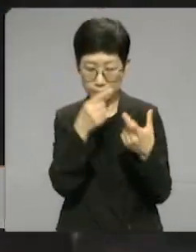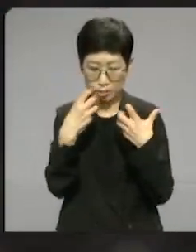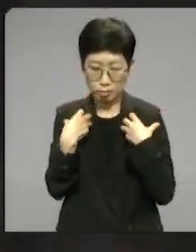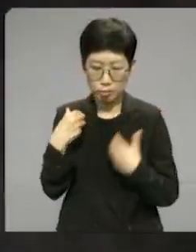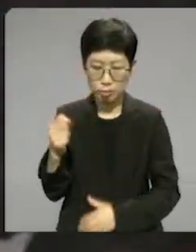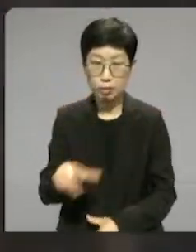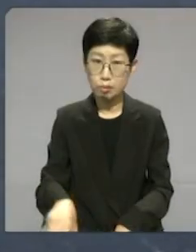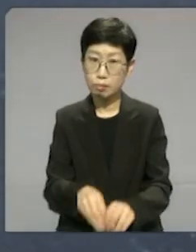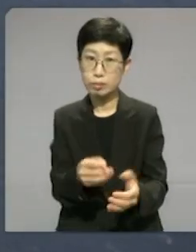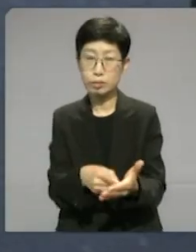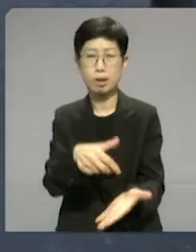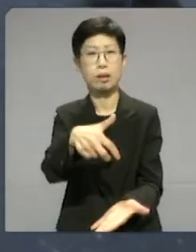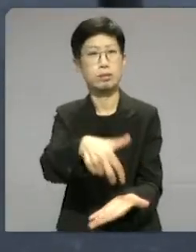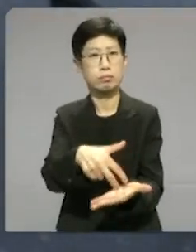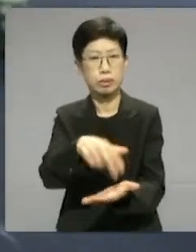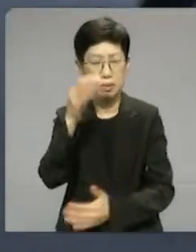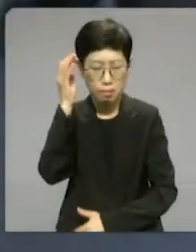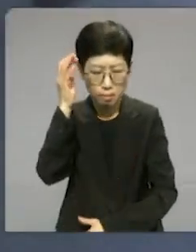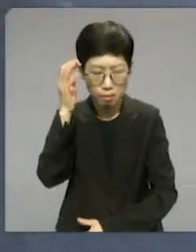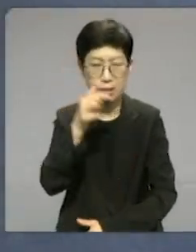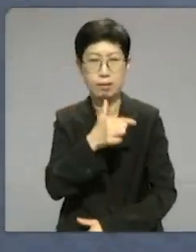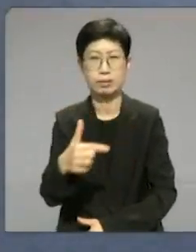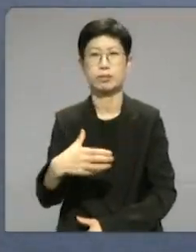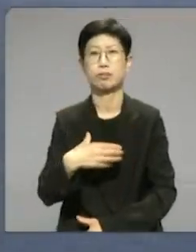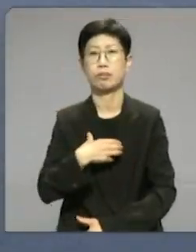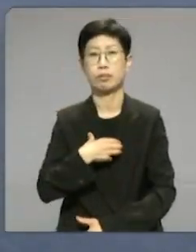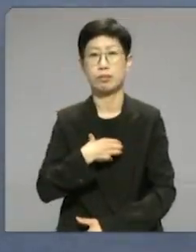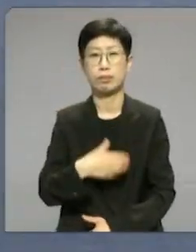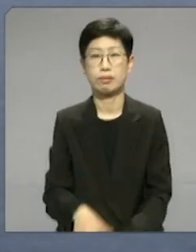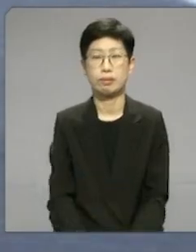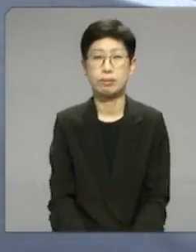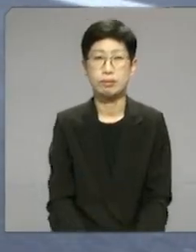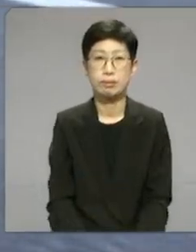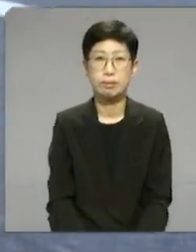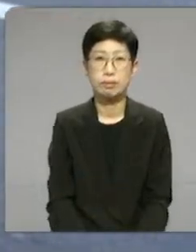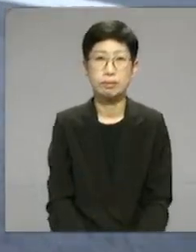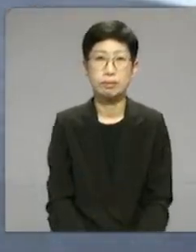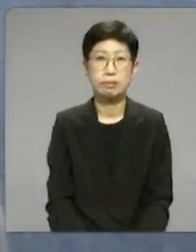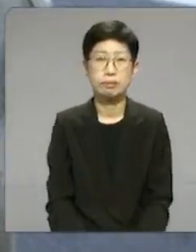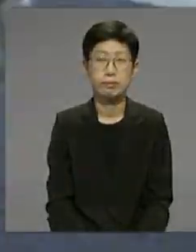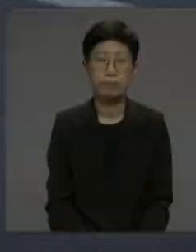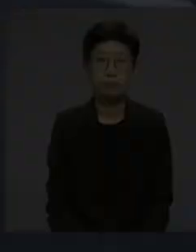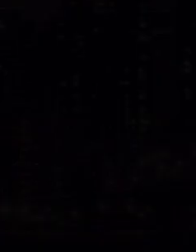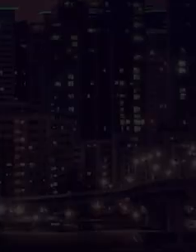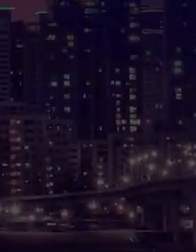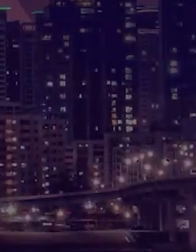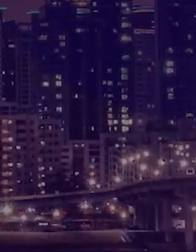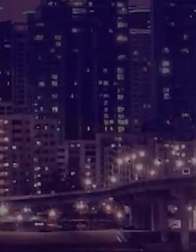네타냐후 총리는 크게 흔들릴 수밖에 없습니다. 월드뉴스 김준호입니다.